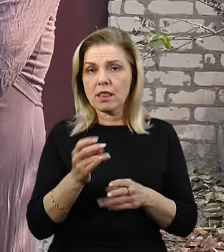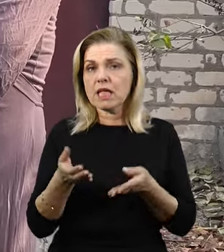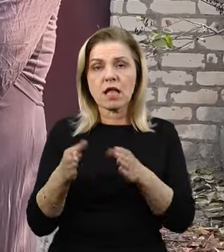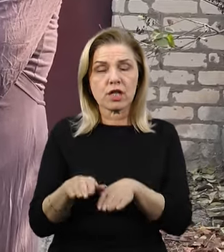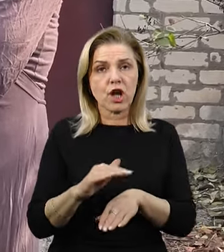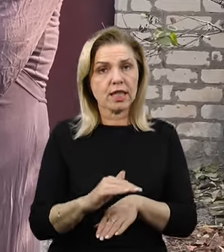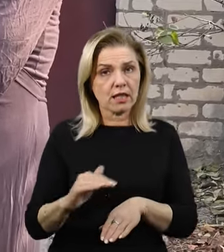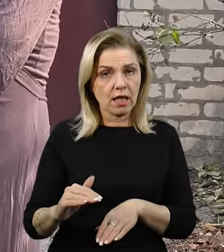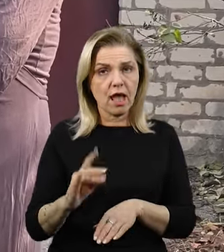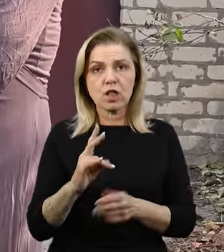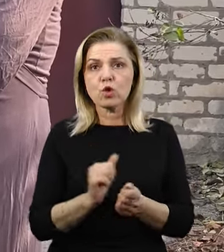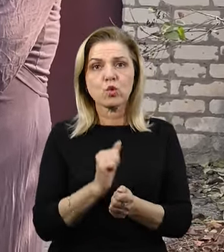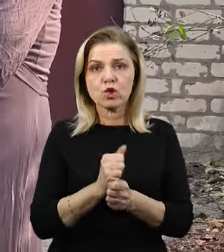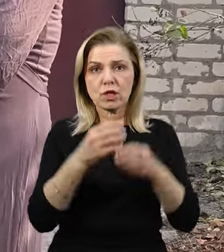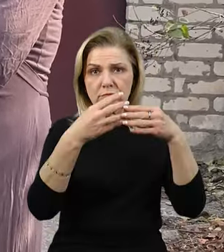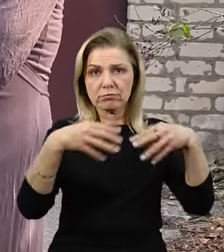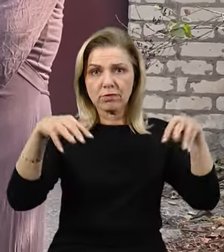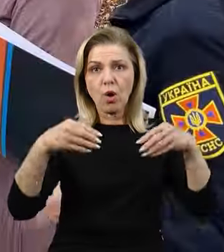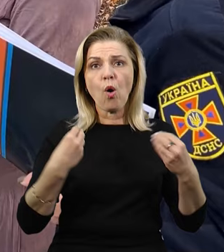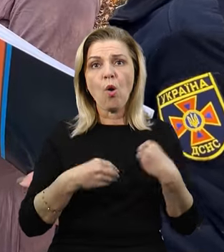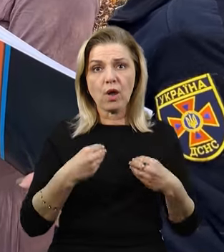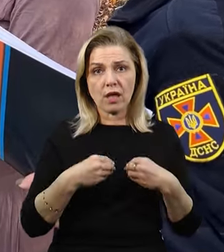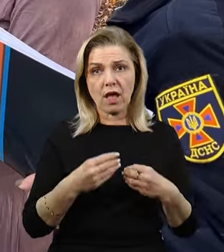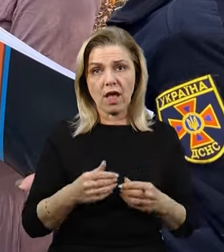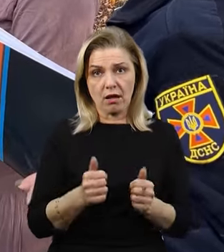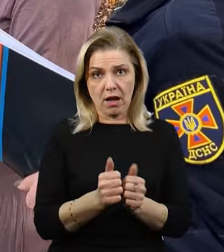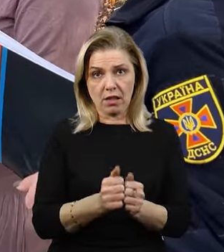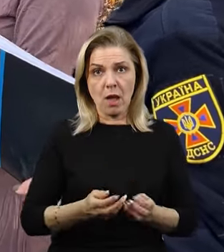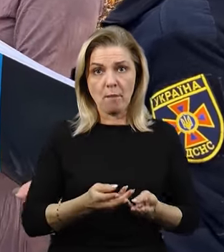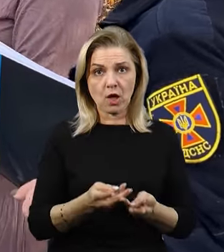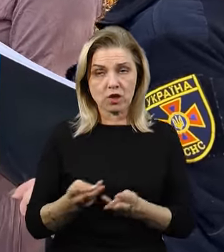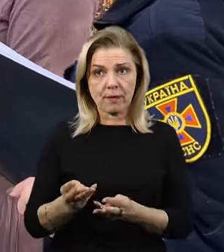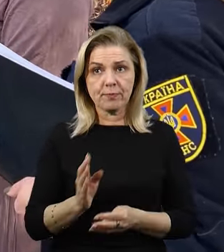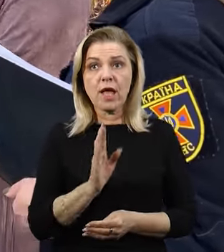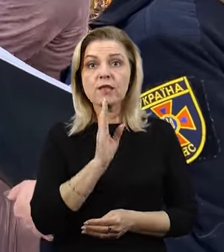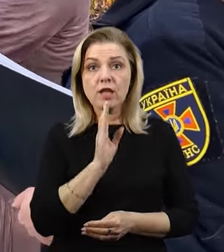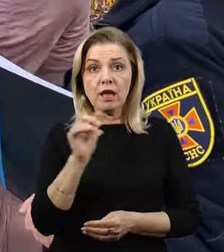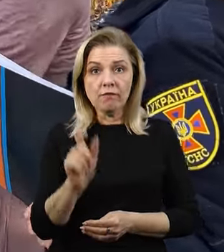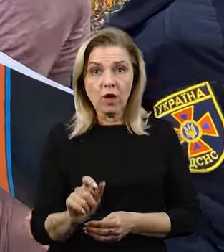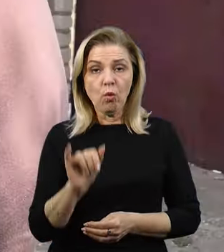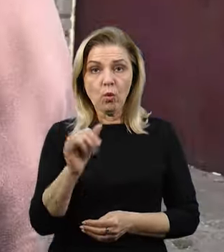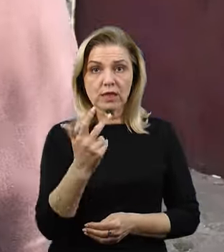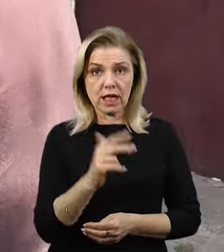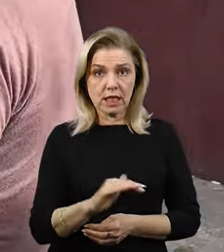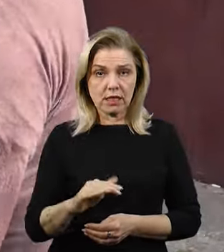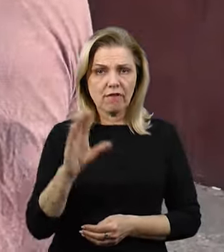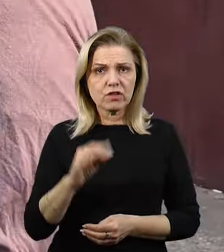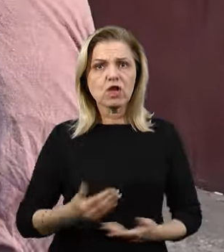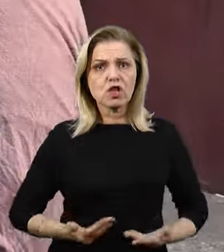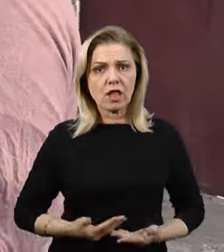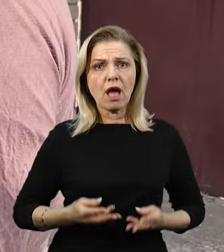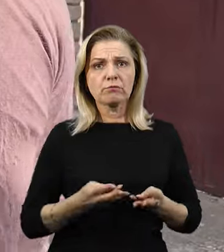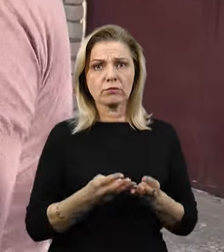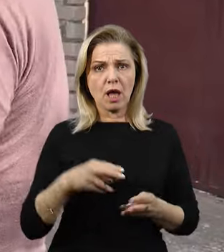сушіть одяг над печкою. Мати трьох дітей Вікторія все життя топить пічкою. Говорить, працівники